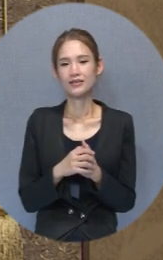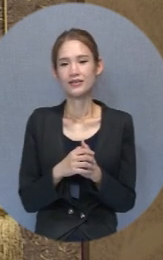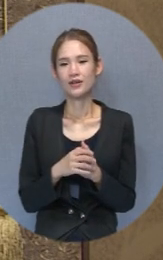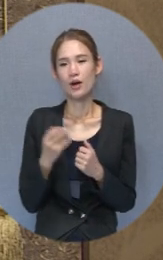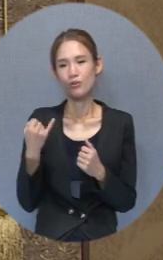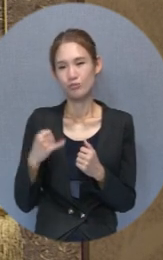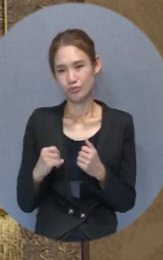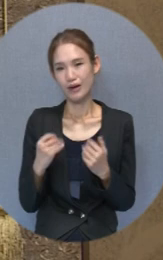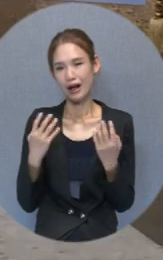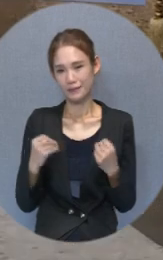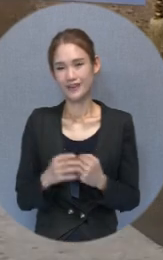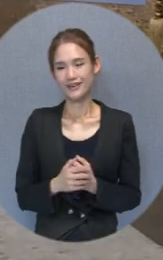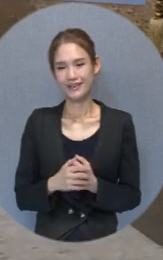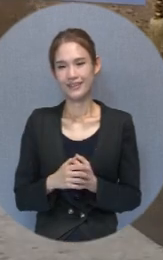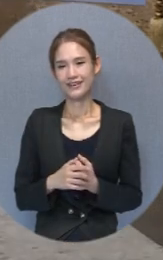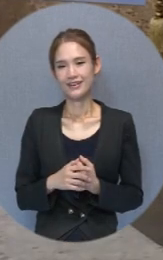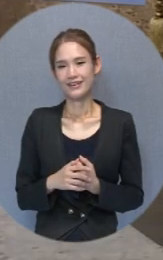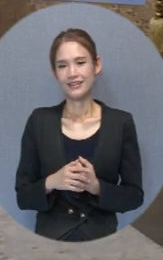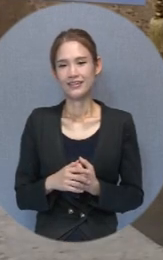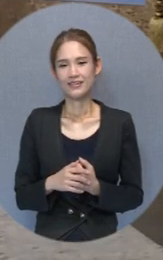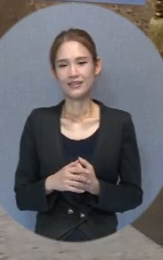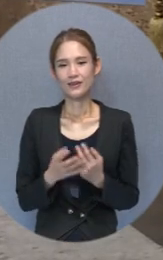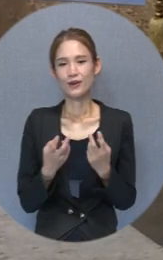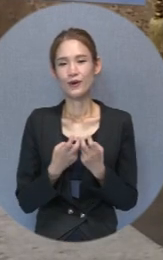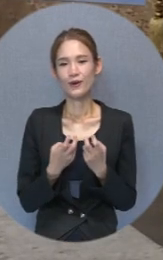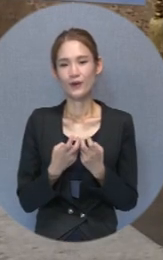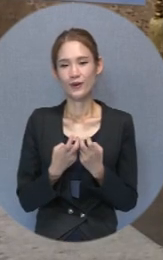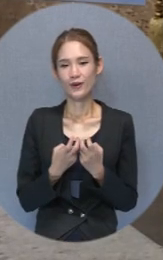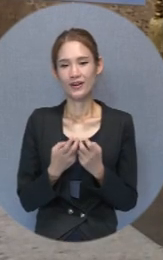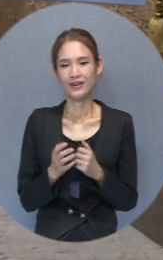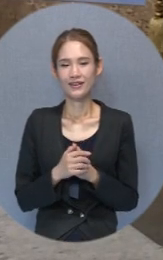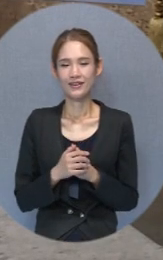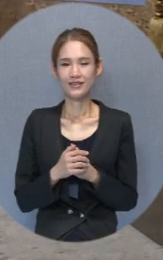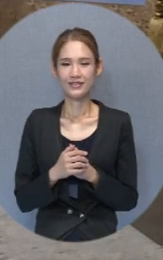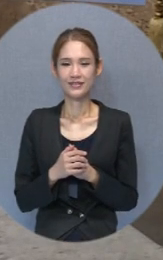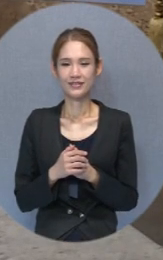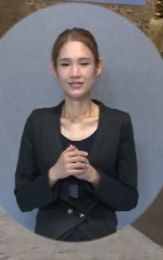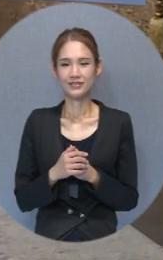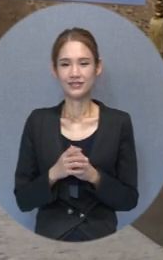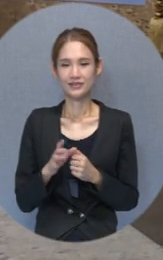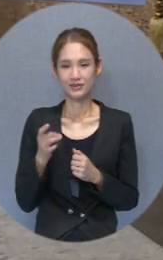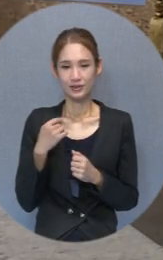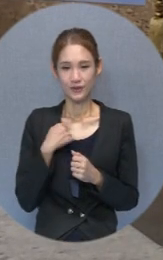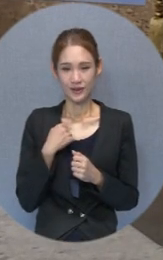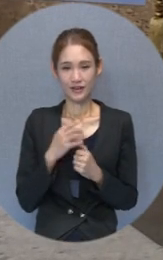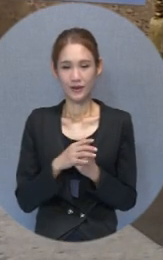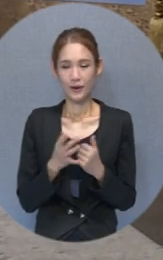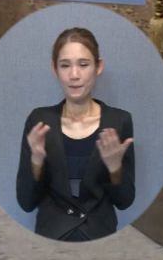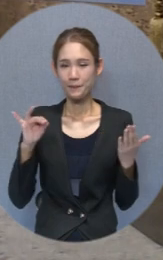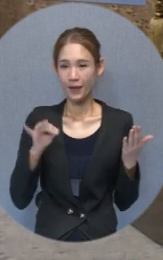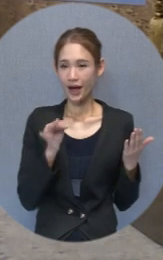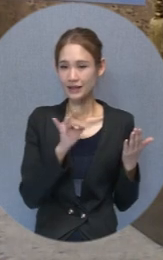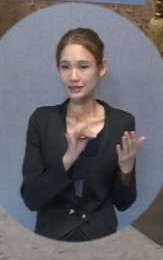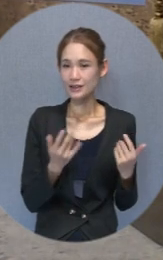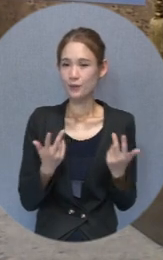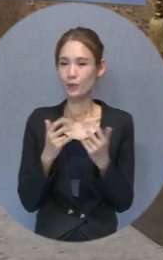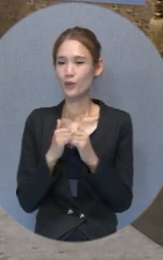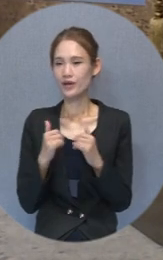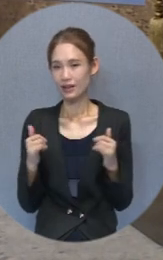분량이 많아요. 그럼 어떻게 되나요? 네, 그래서 네. 그 처음에 저희가 바느질